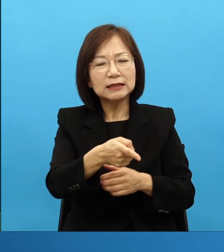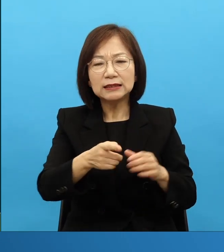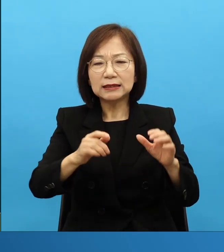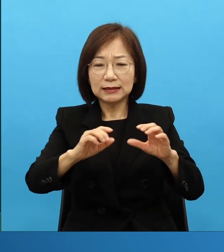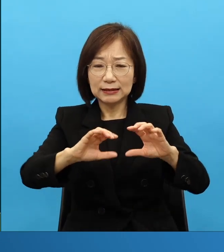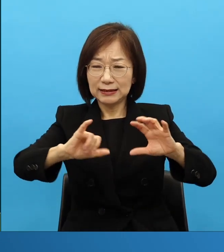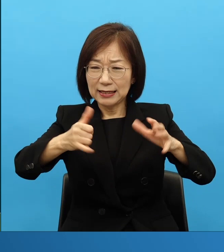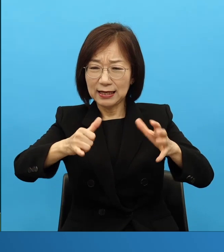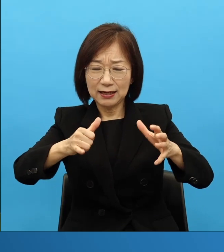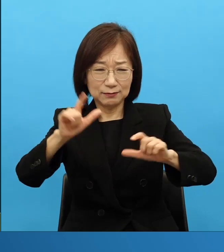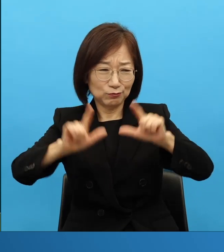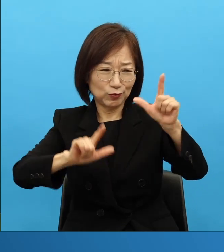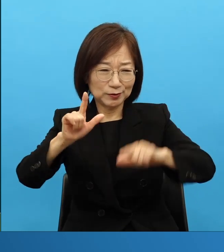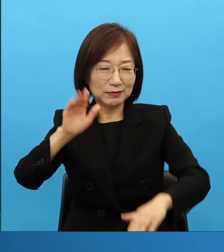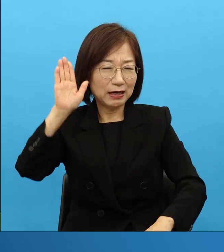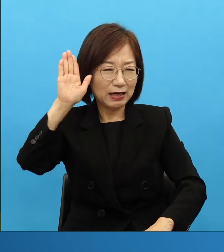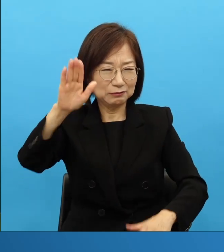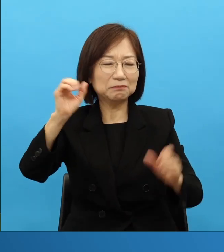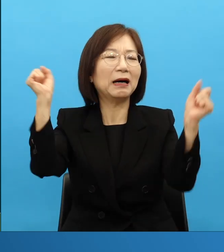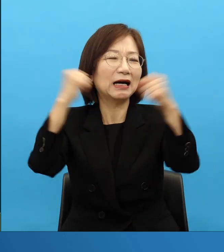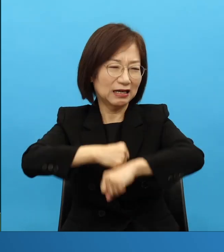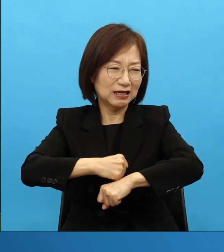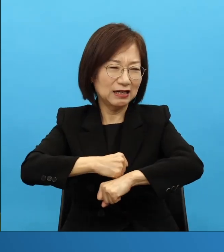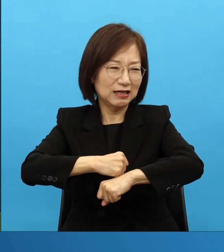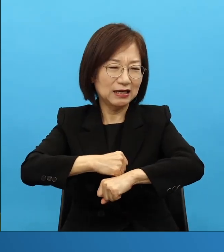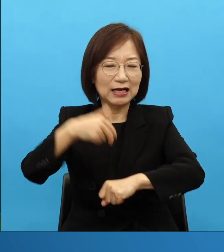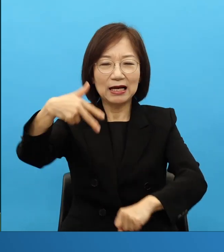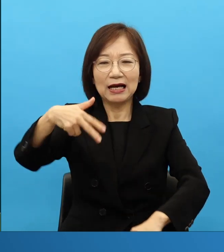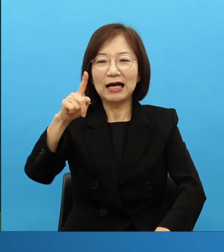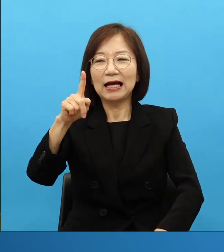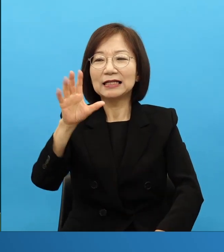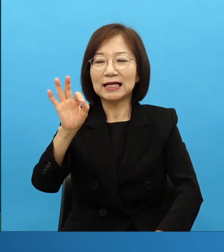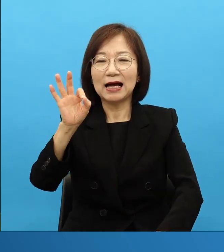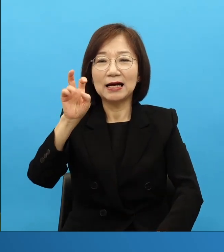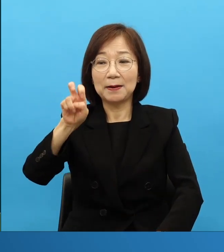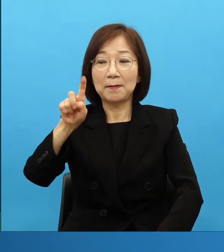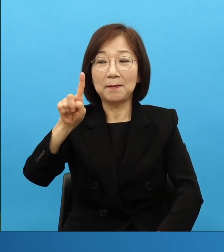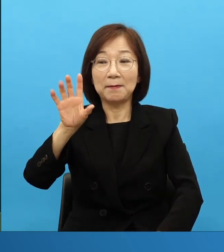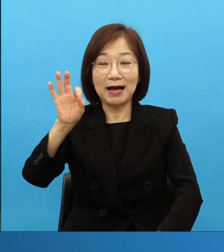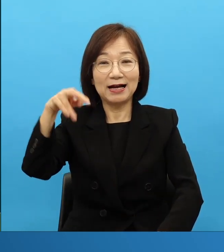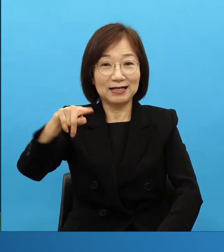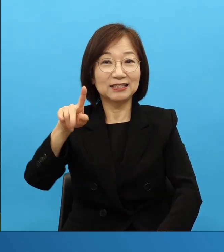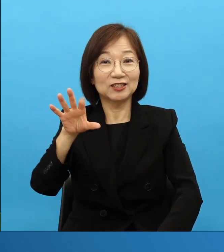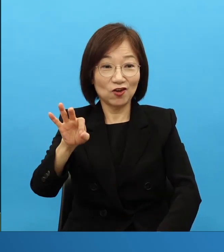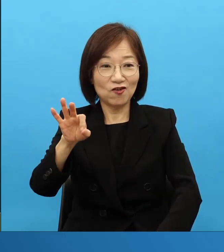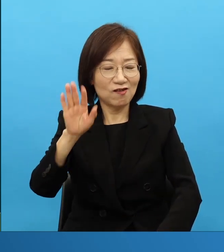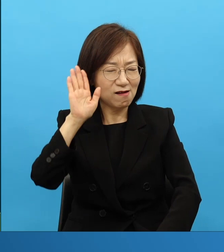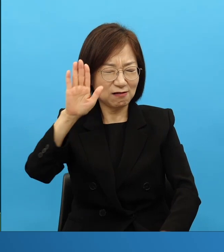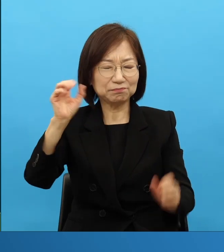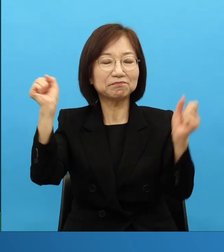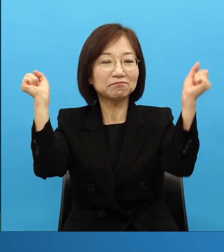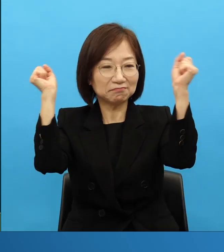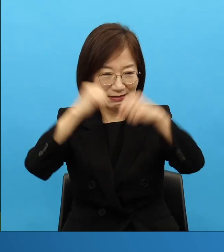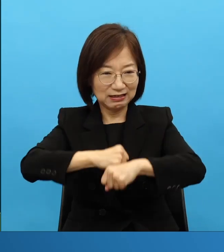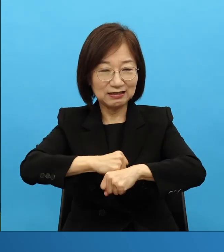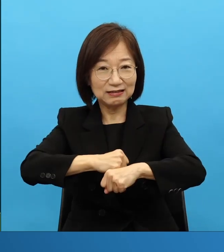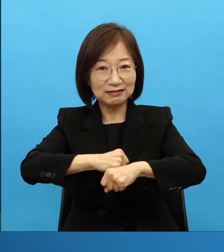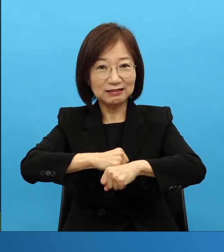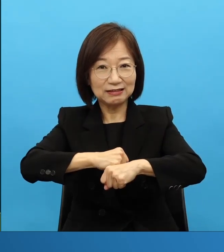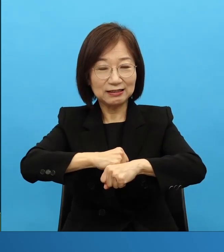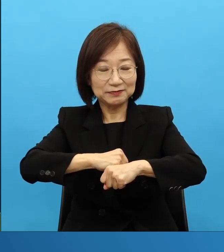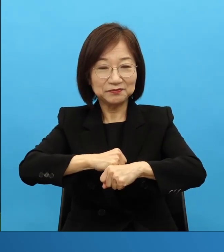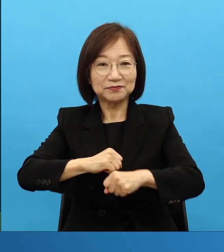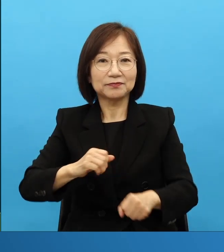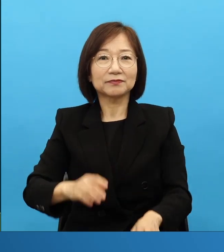장망성이다. And this 이렇게 land, 메시지를 주었습니다. he gave the message that this land is just empty vanity.